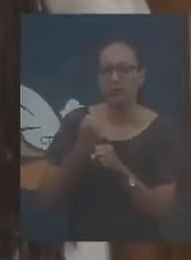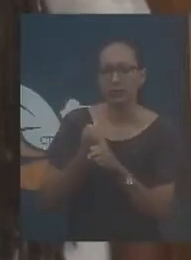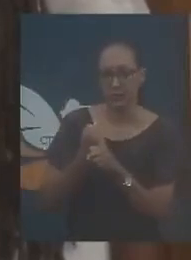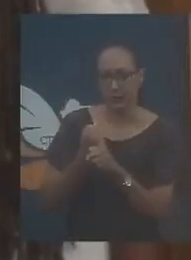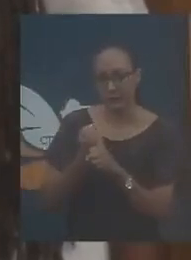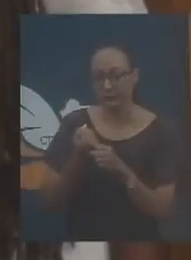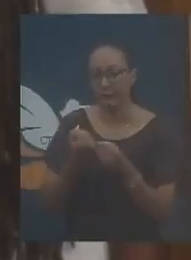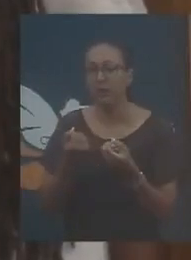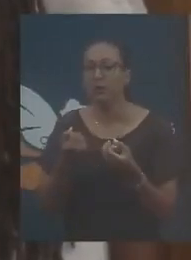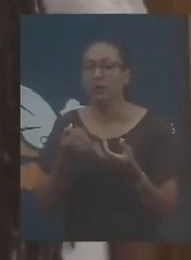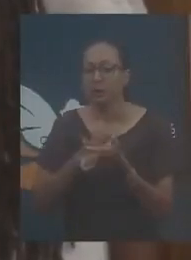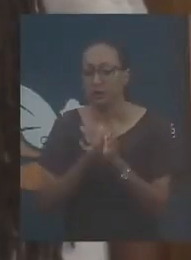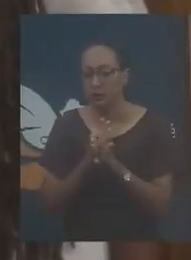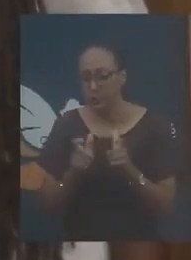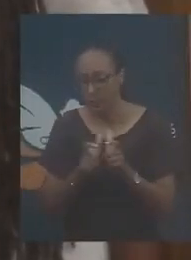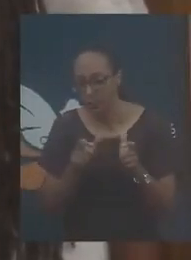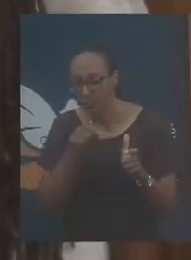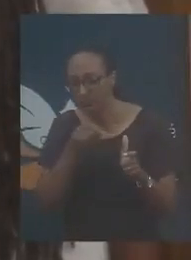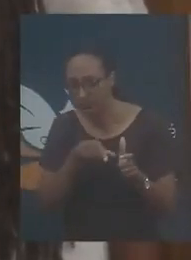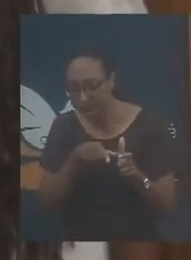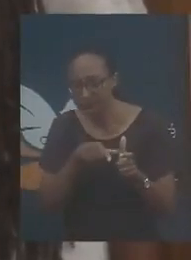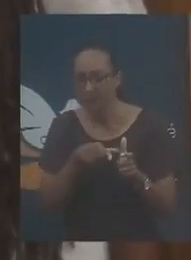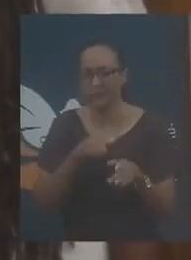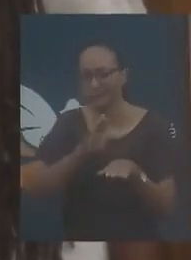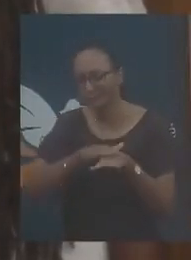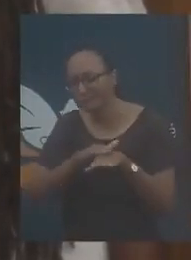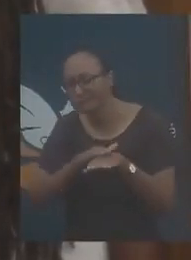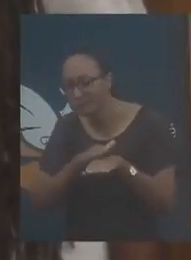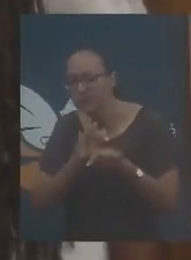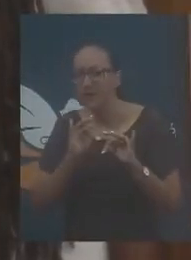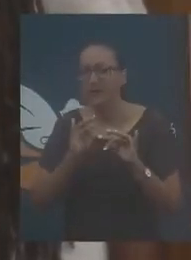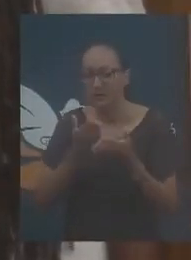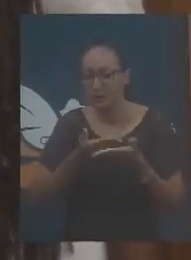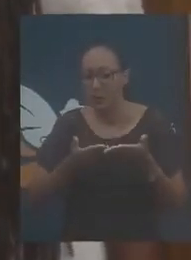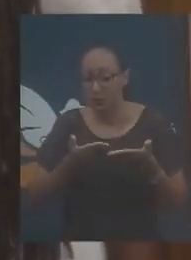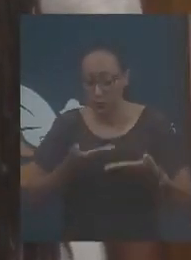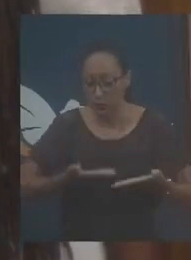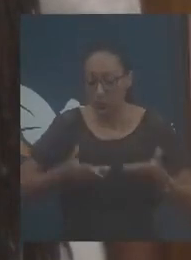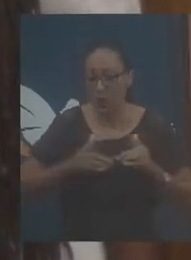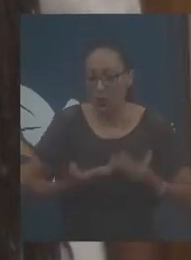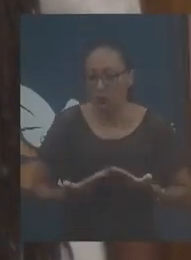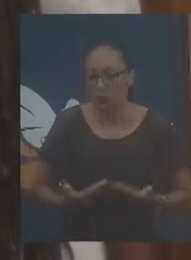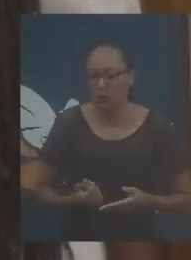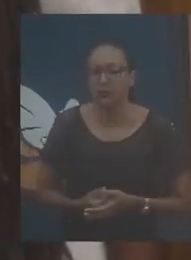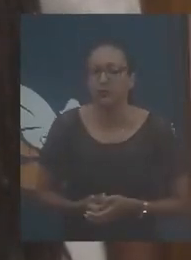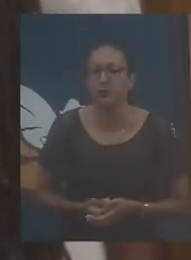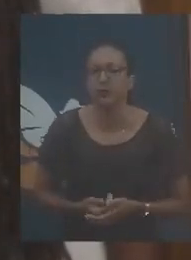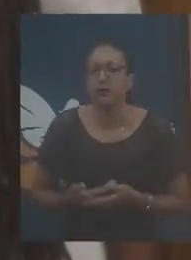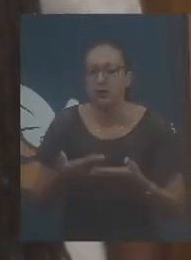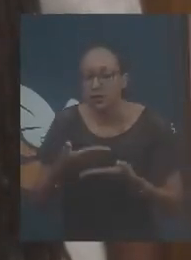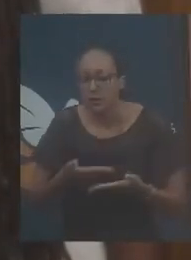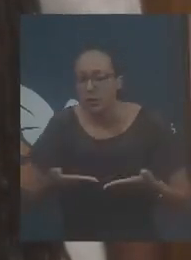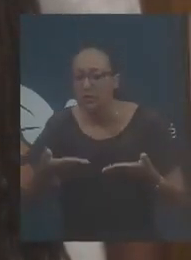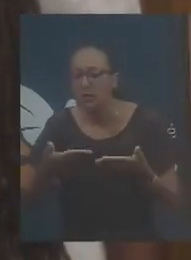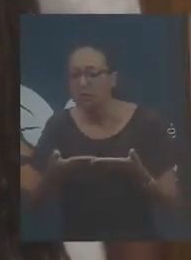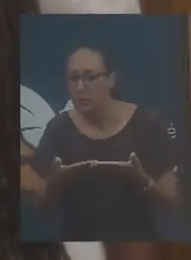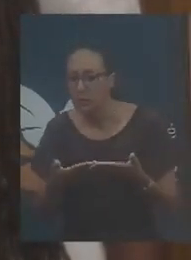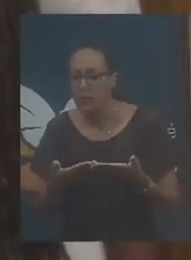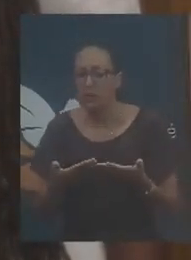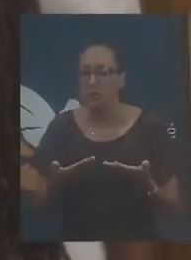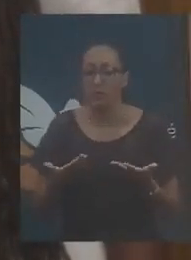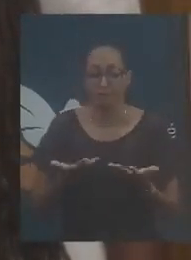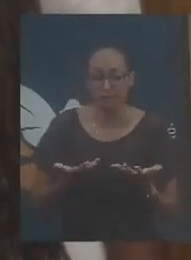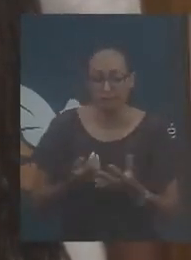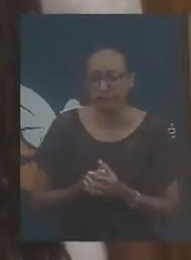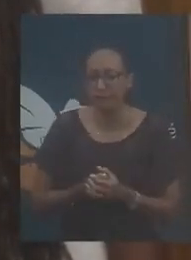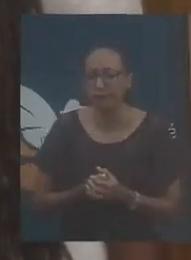a alerté sur la situation dans laquelle nous sommes aujourd'hui. Nous sommes dans une situation qui fait qu'aujourd'hui, il n'y a